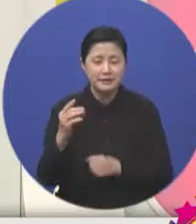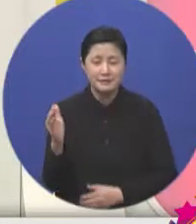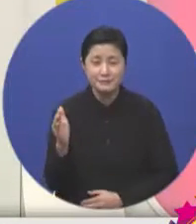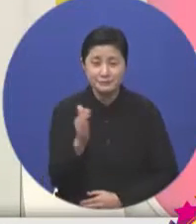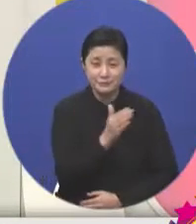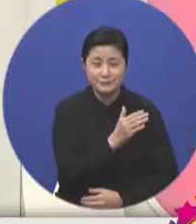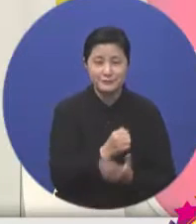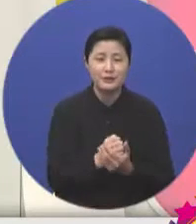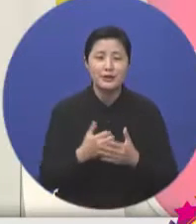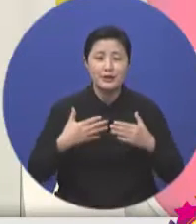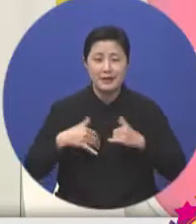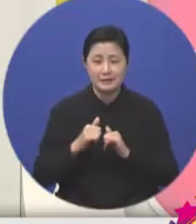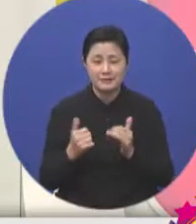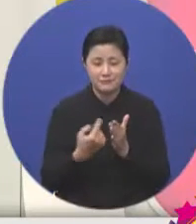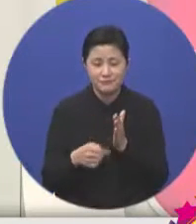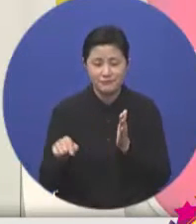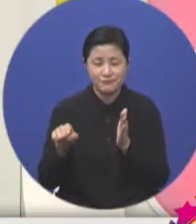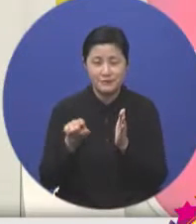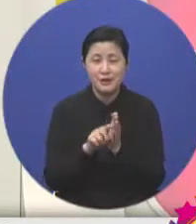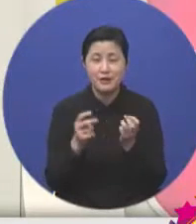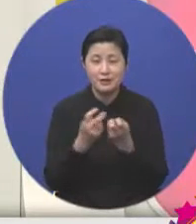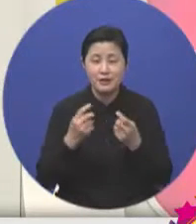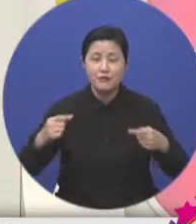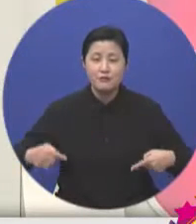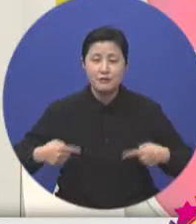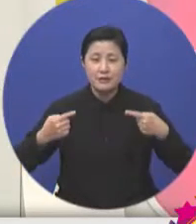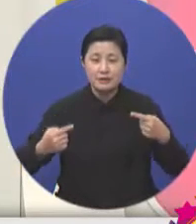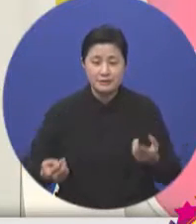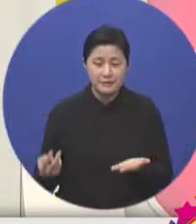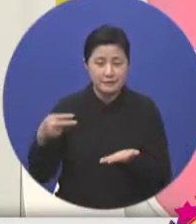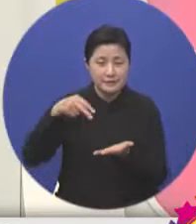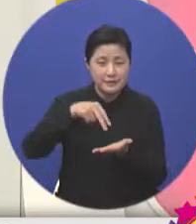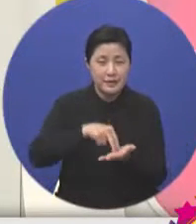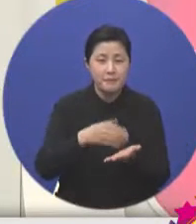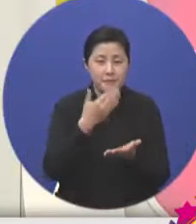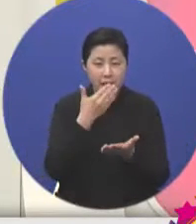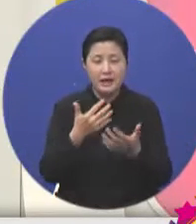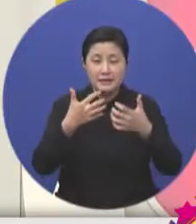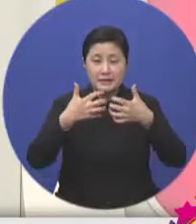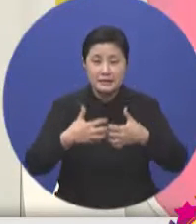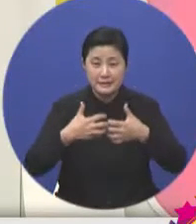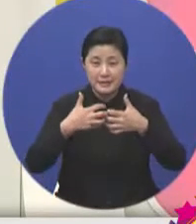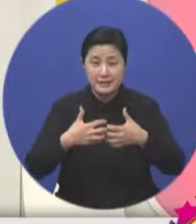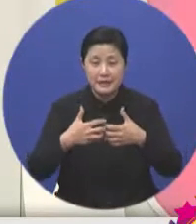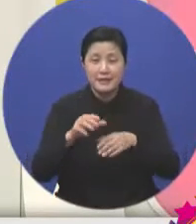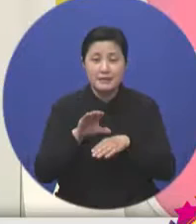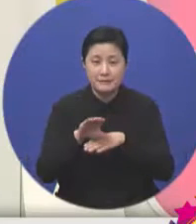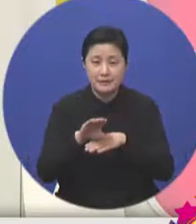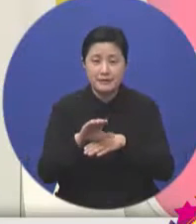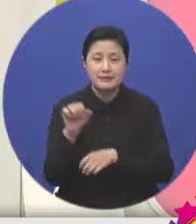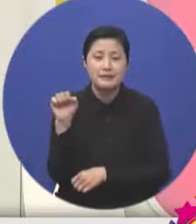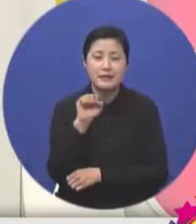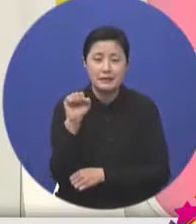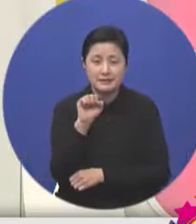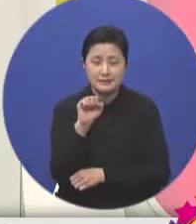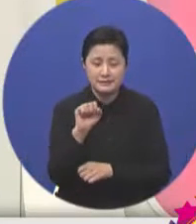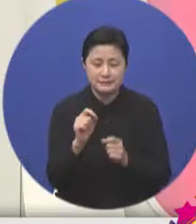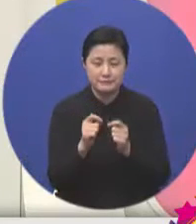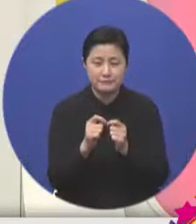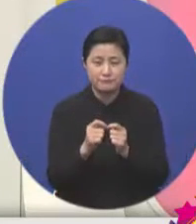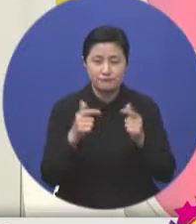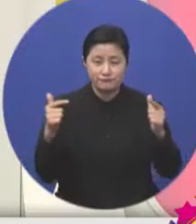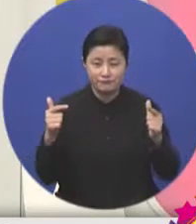이 교통약자들을 위해서 네네. 휠체어 탑승 장비가 설치된 특별 택시를 또